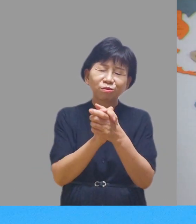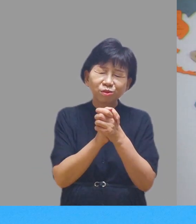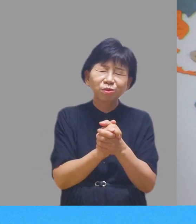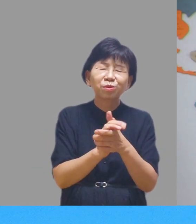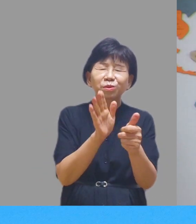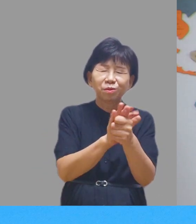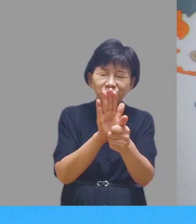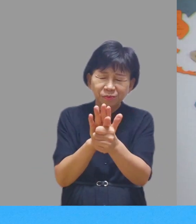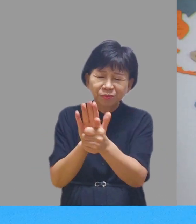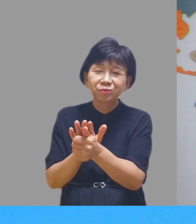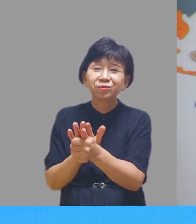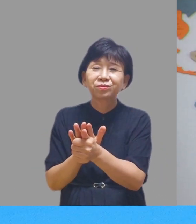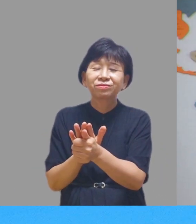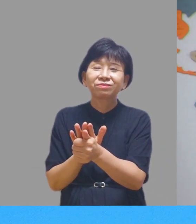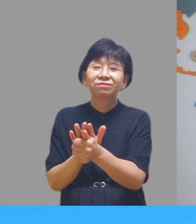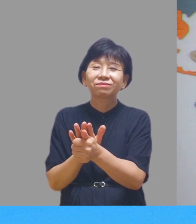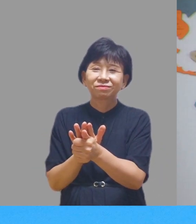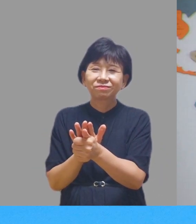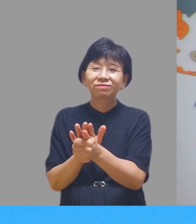하시고. 여러분, 이게